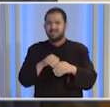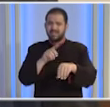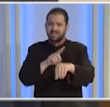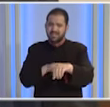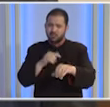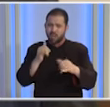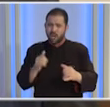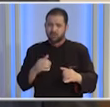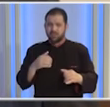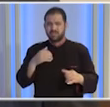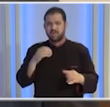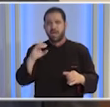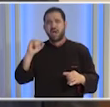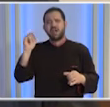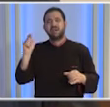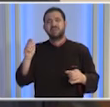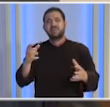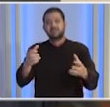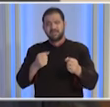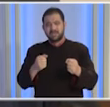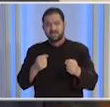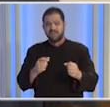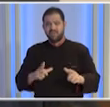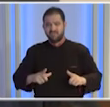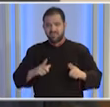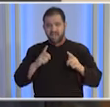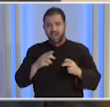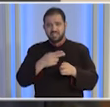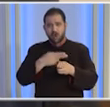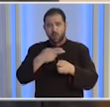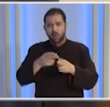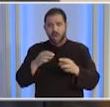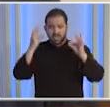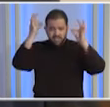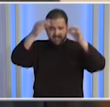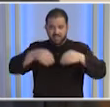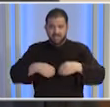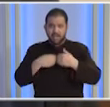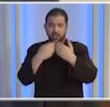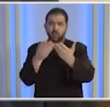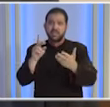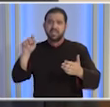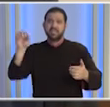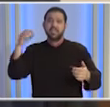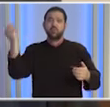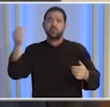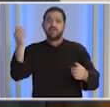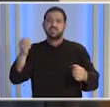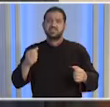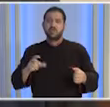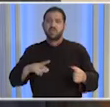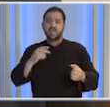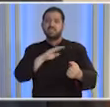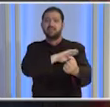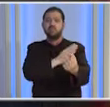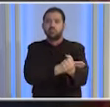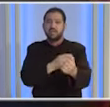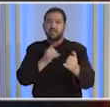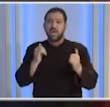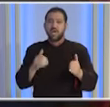își menține cursul ei firesc normal, așa lăsat de Dumnezeu, să ține viguroasă, să ține tare, să ține așa. Dacă încep